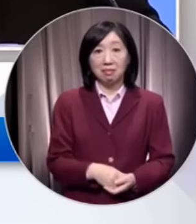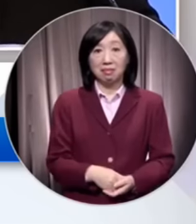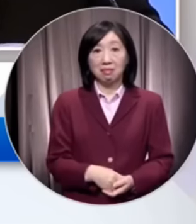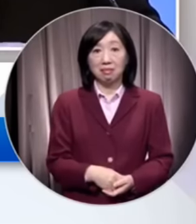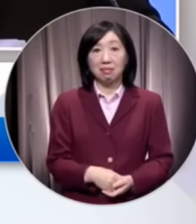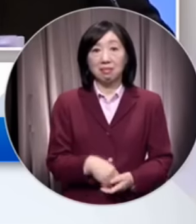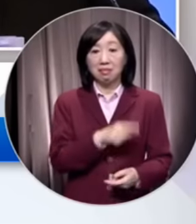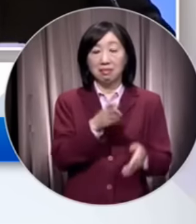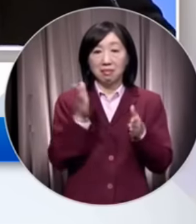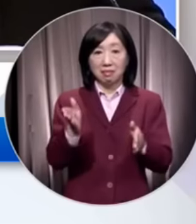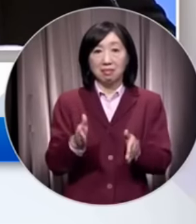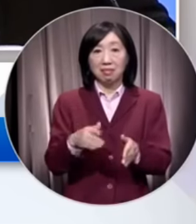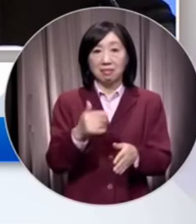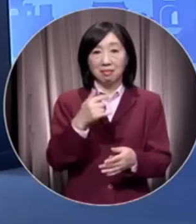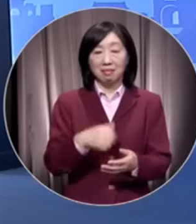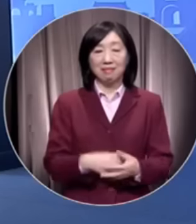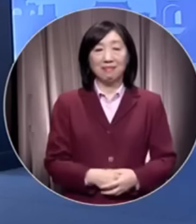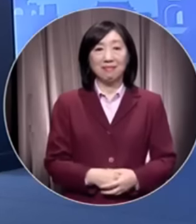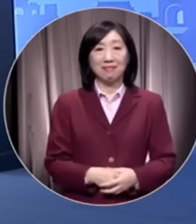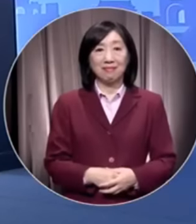请问您对开放美猪的看法？